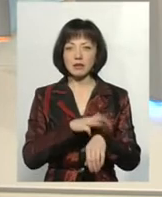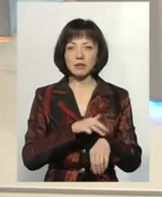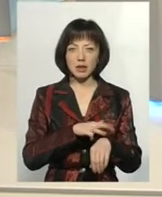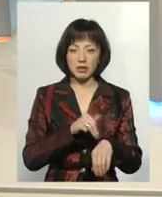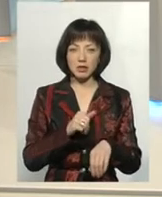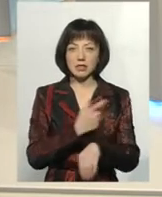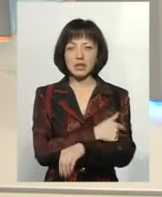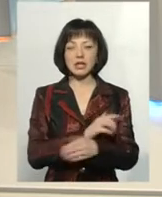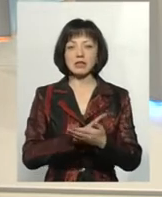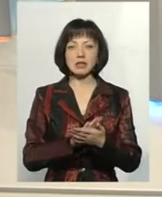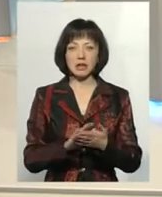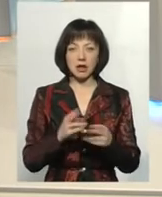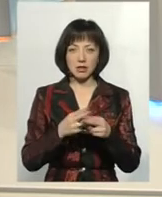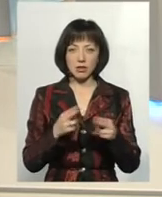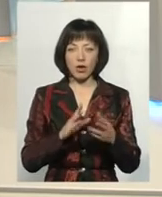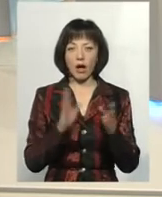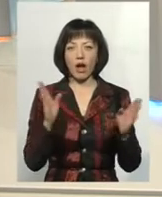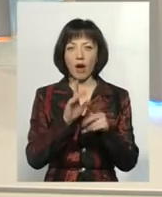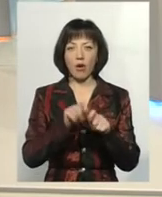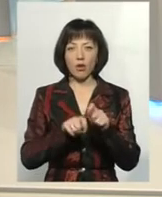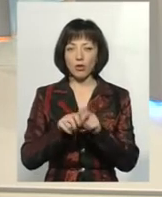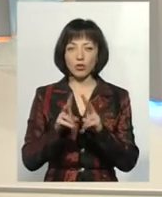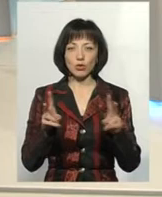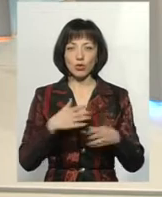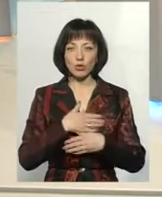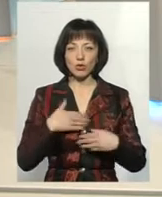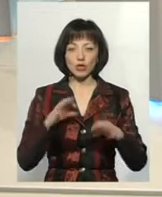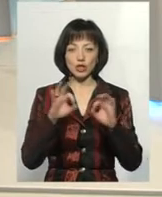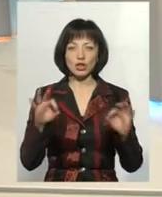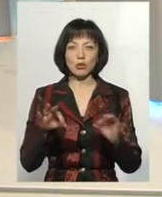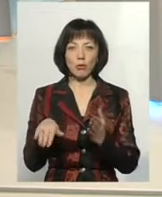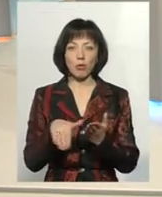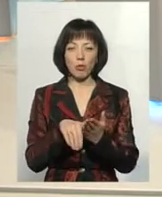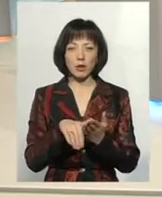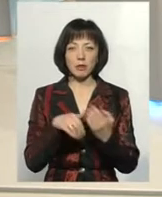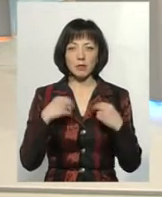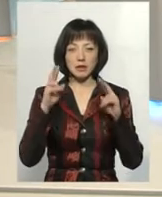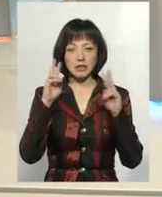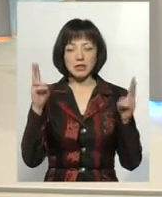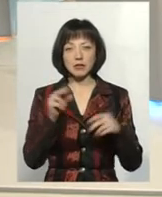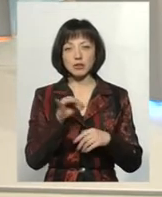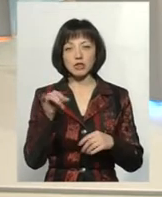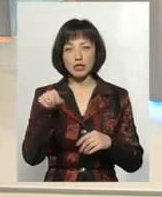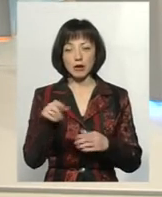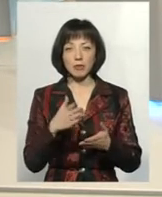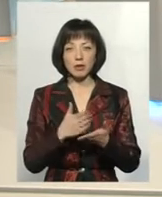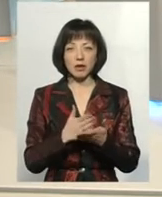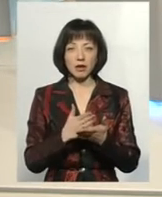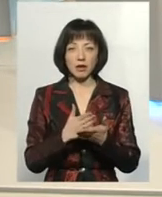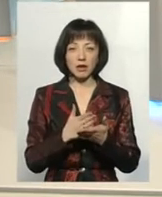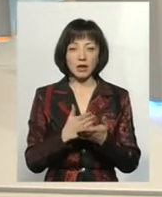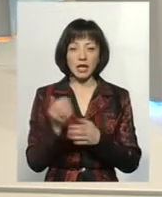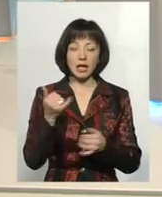санстанцію, в екологію. Ніхто не хоче нічим допомогти. Ми не знаємо, чи це там є